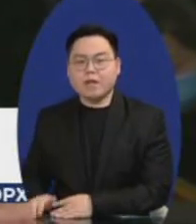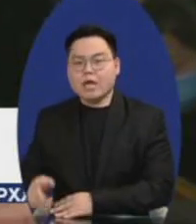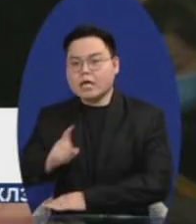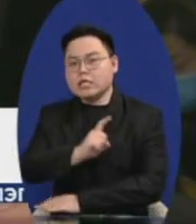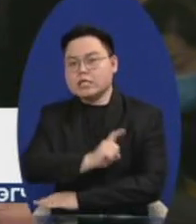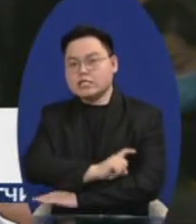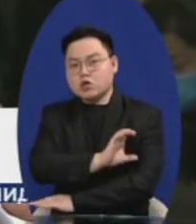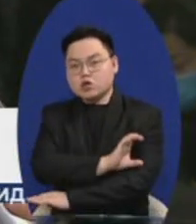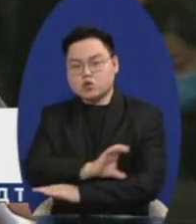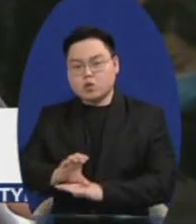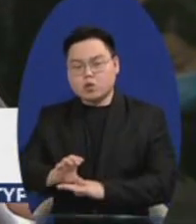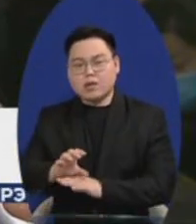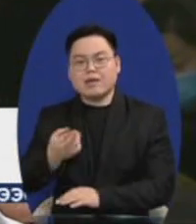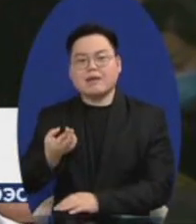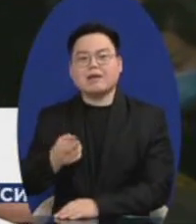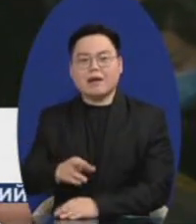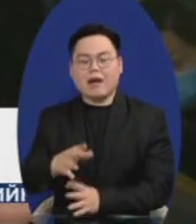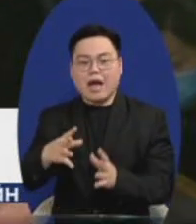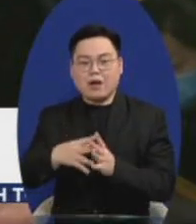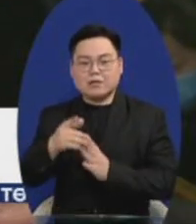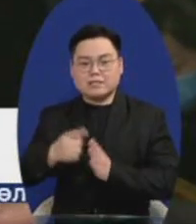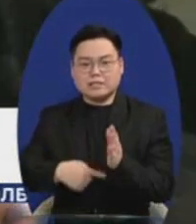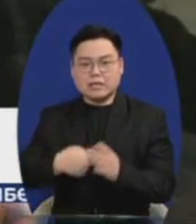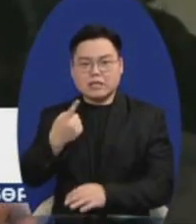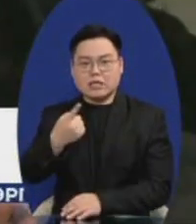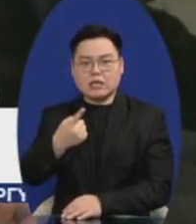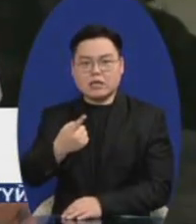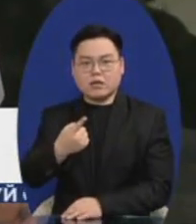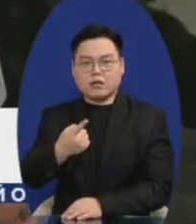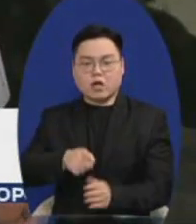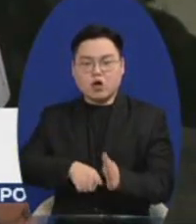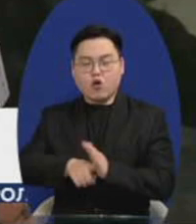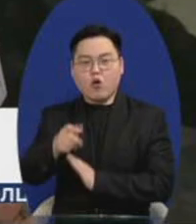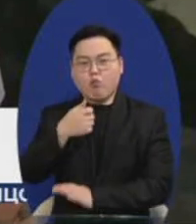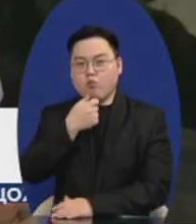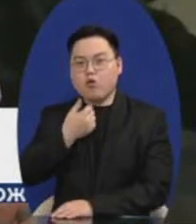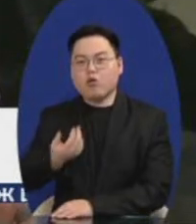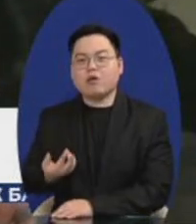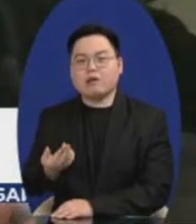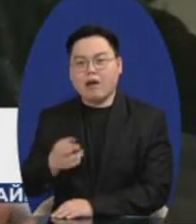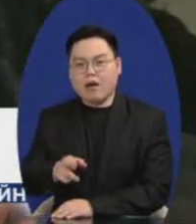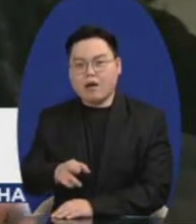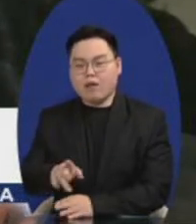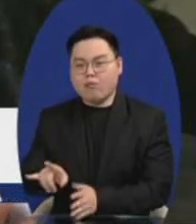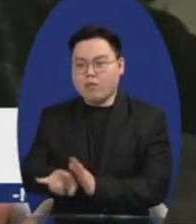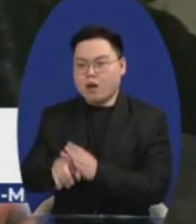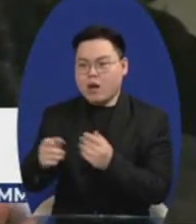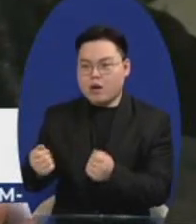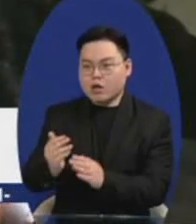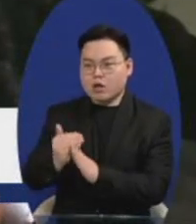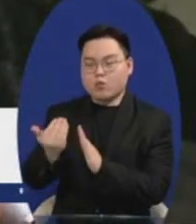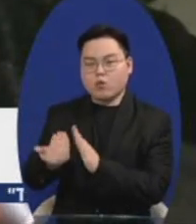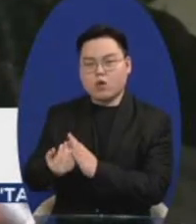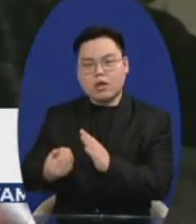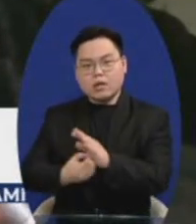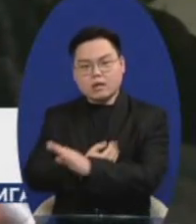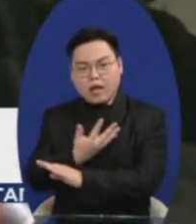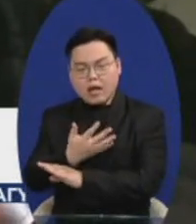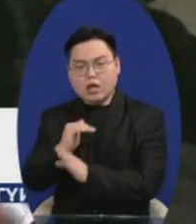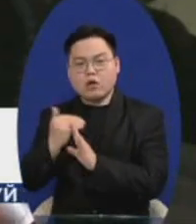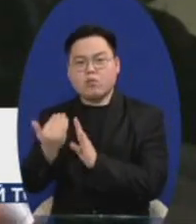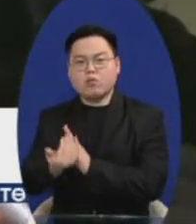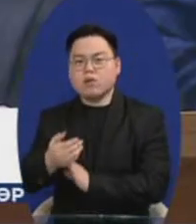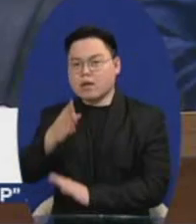ингээд 10 сарын нэгэнд оруулж болдгүй юм бэ? Малчид энэ тарайланчтад бол би айгүй хэрэгтэй юм болоо. Бас тэр